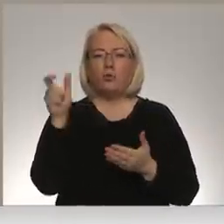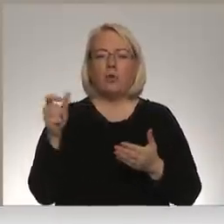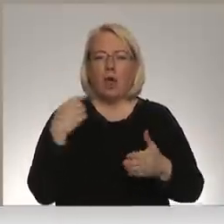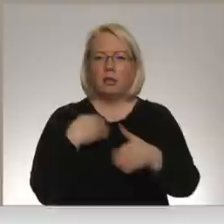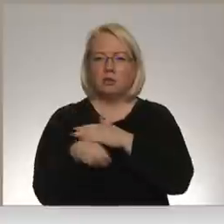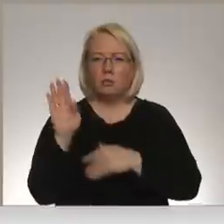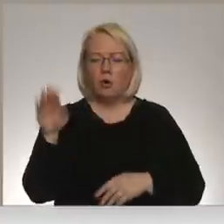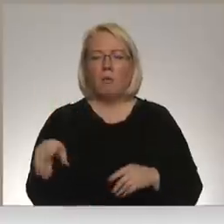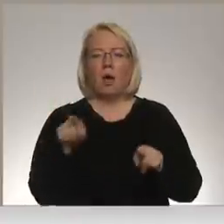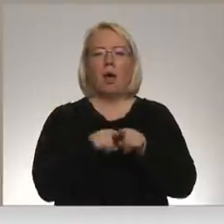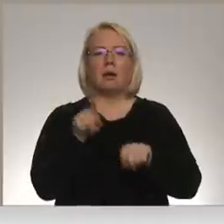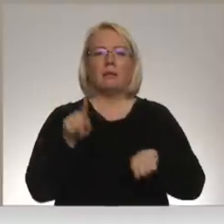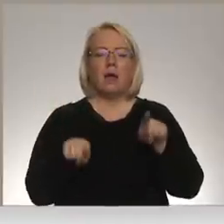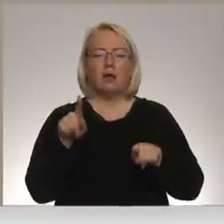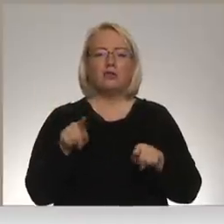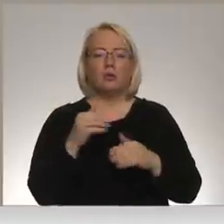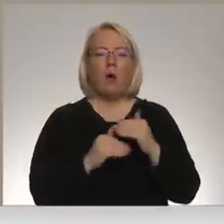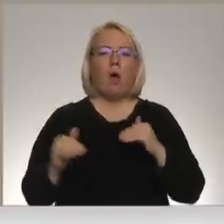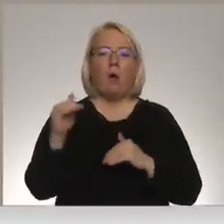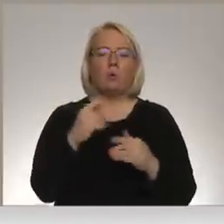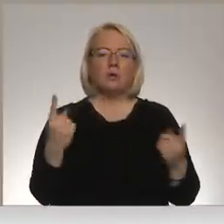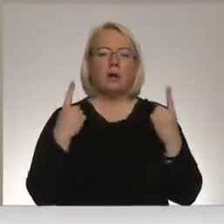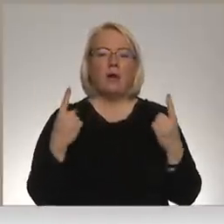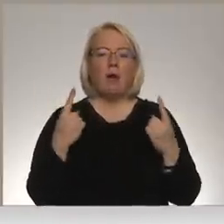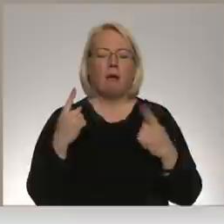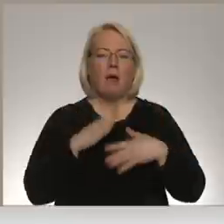ka jau viens otrs no augsta ranga ierēdņiem, tiksim,